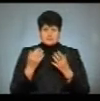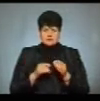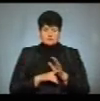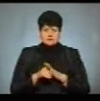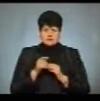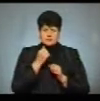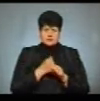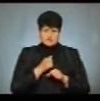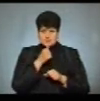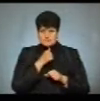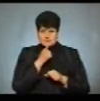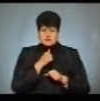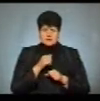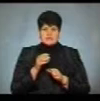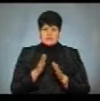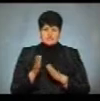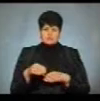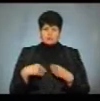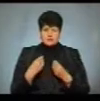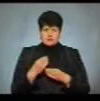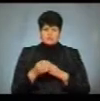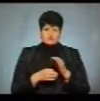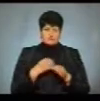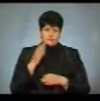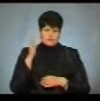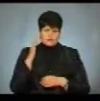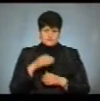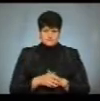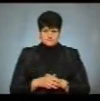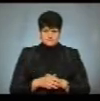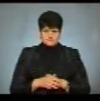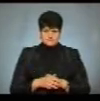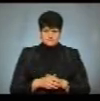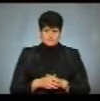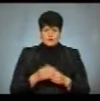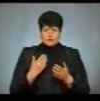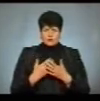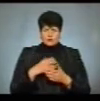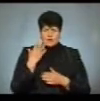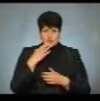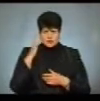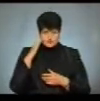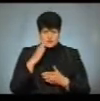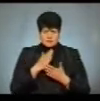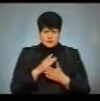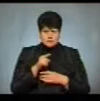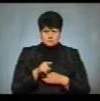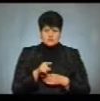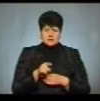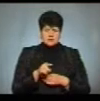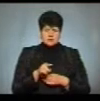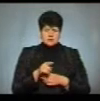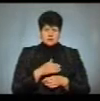запустили в тестовий режим тільки щодо подачі цілодобової гарячої води. Тобто гаряча вода мала бути тієї